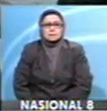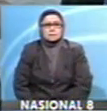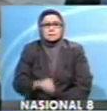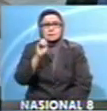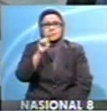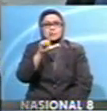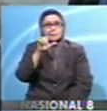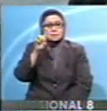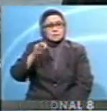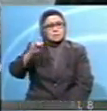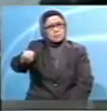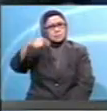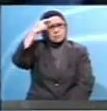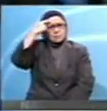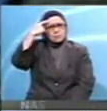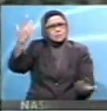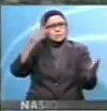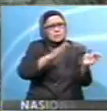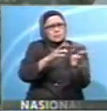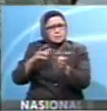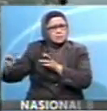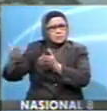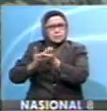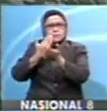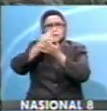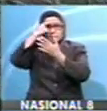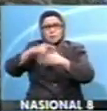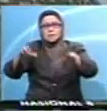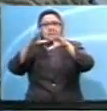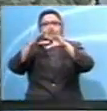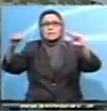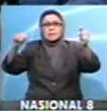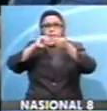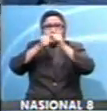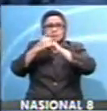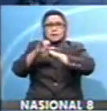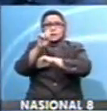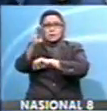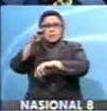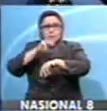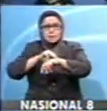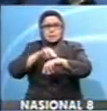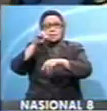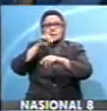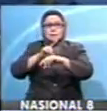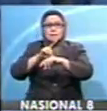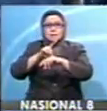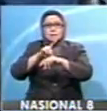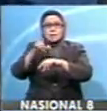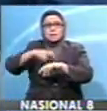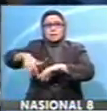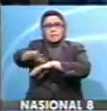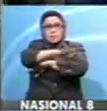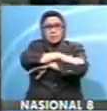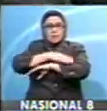tldm perlu memikirkan perancangan terbaharu dalam menangani senario semasa di laut China Selatan dan perairan Timur Sabah dalam